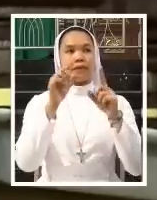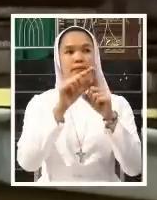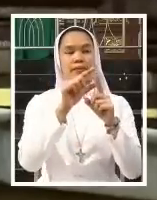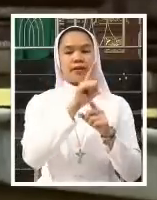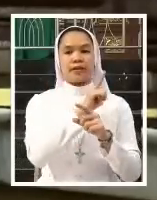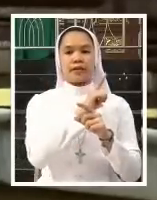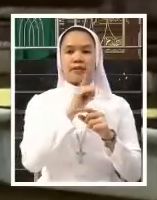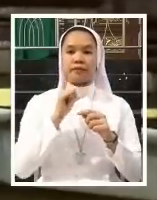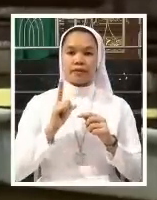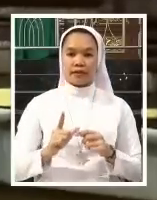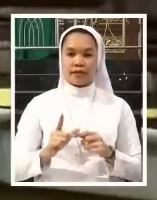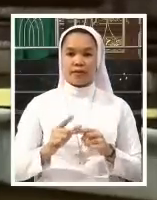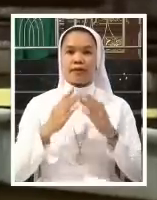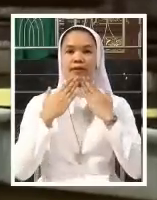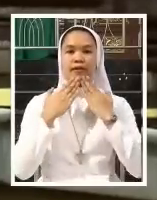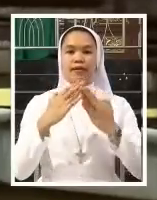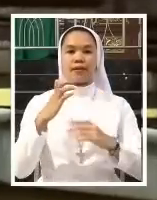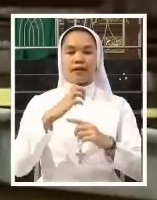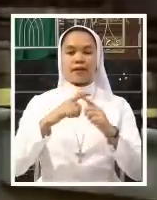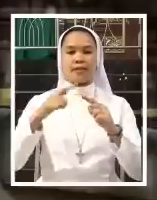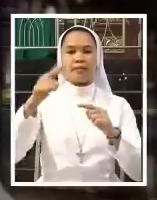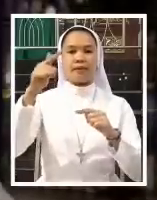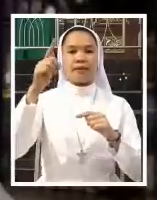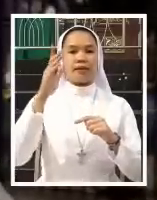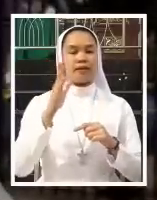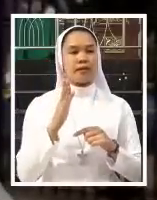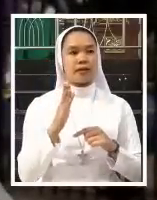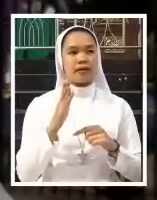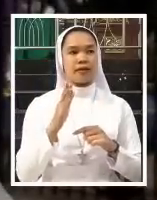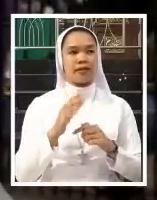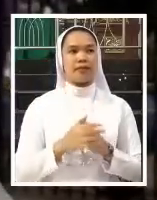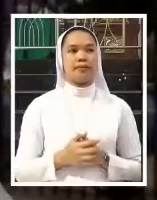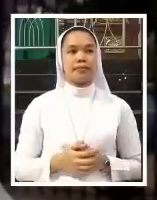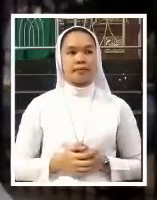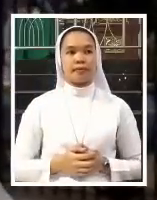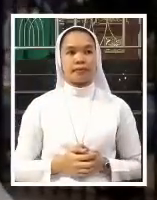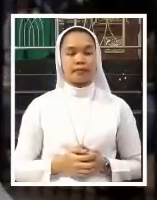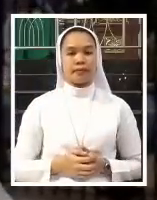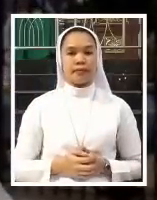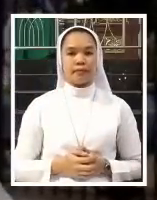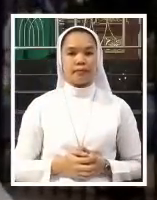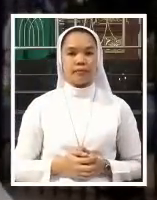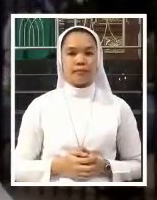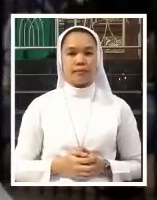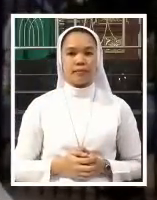Tataramon kan kagurangnan. Salamat sa Diyos.